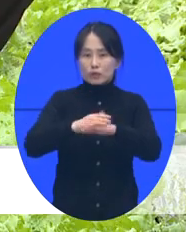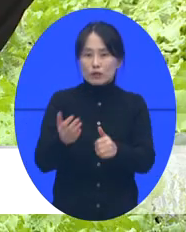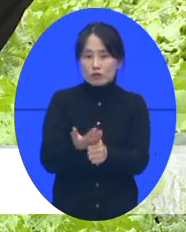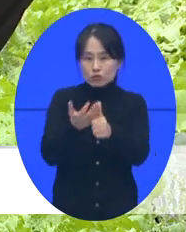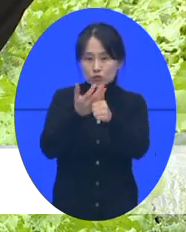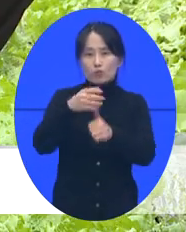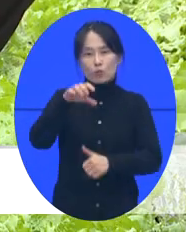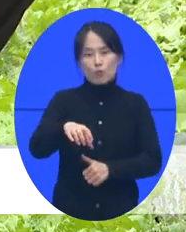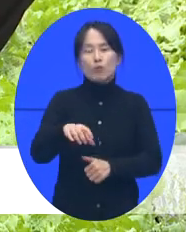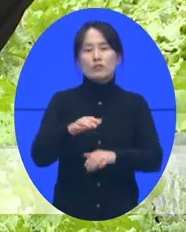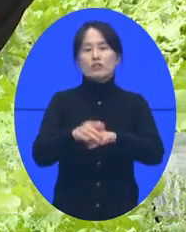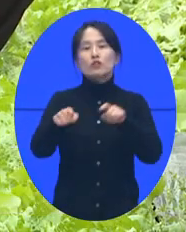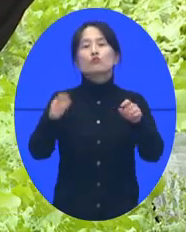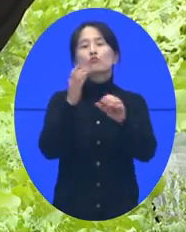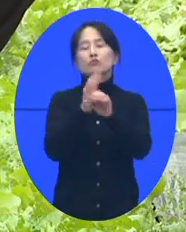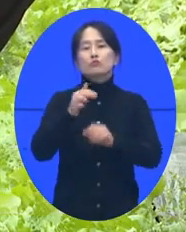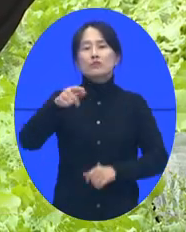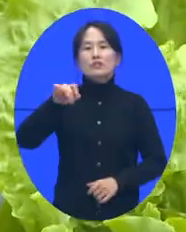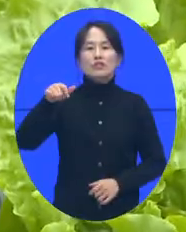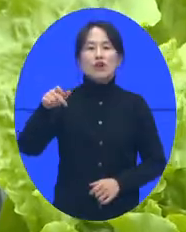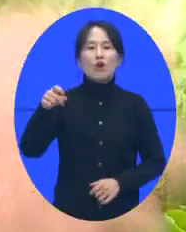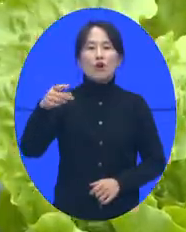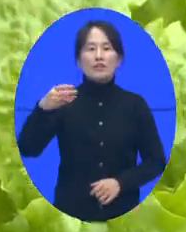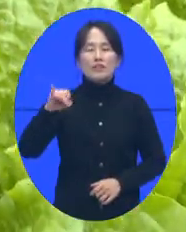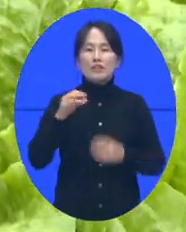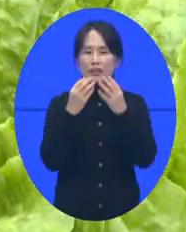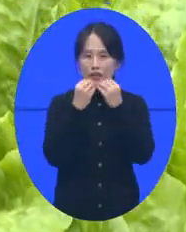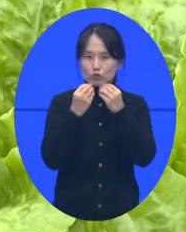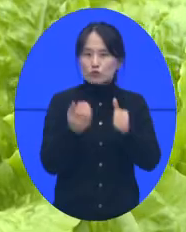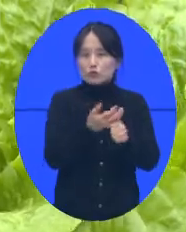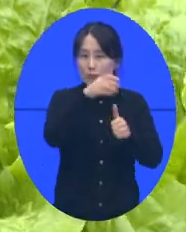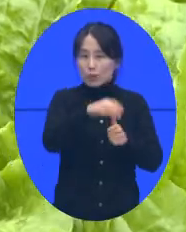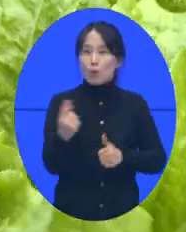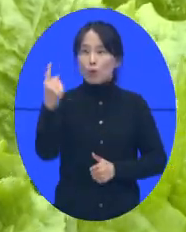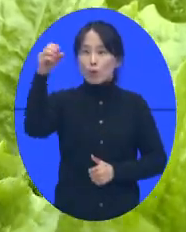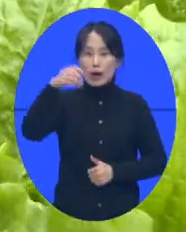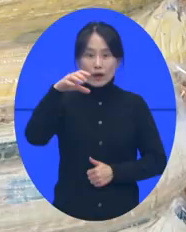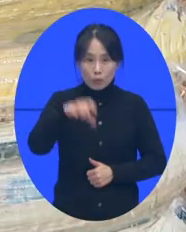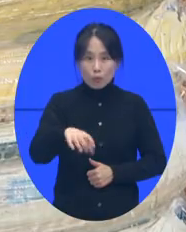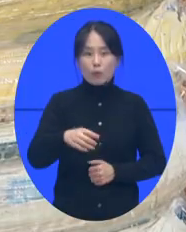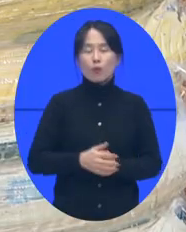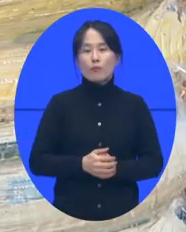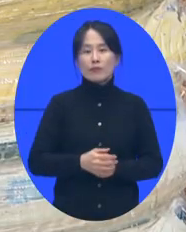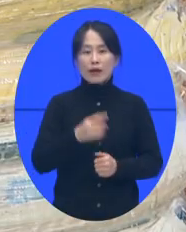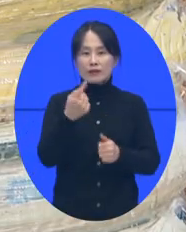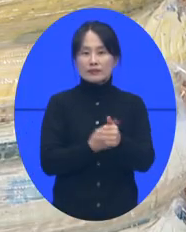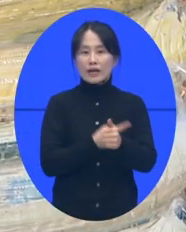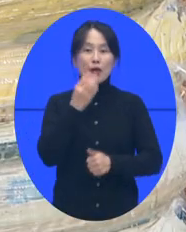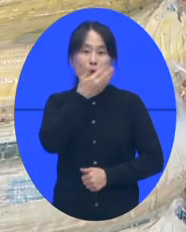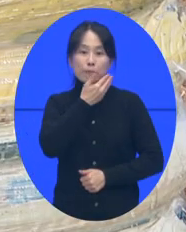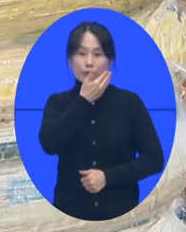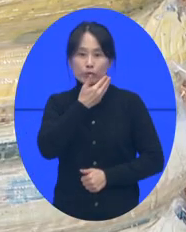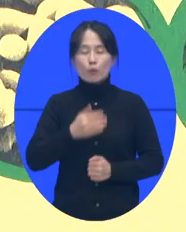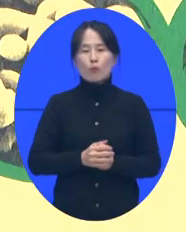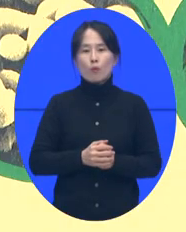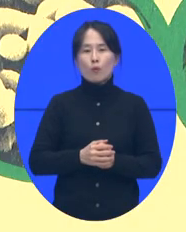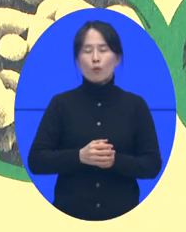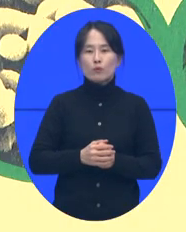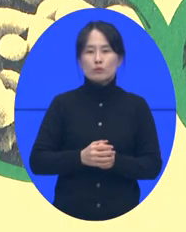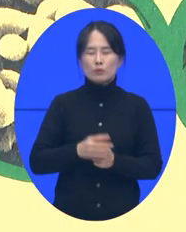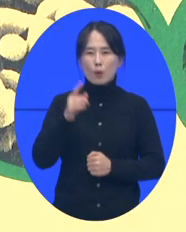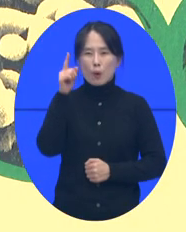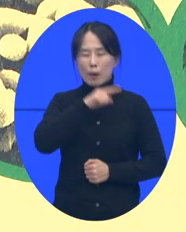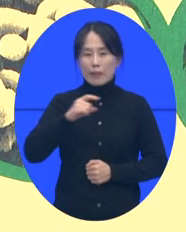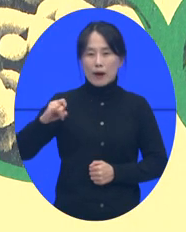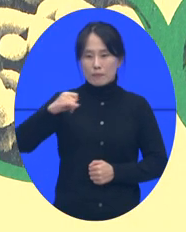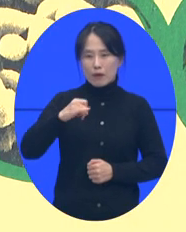중입니다. 치커리와 상추 등을 재배하는 고양시의 한 친환경 농가. 천연 비료는 물론 고3 천남성 등